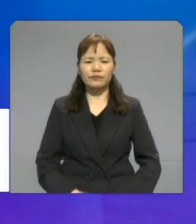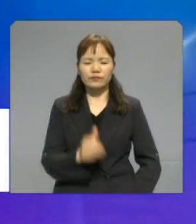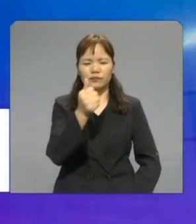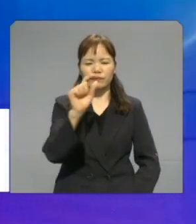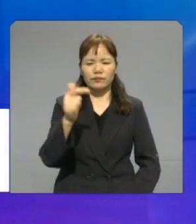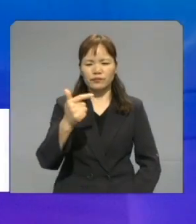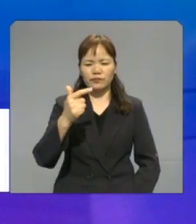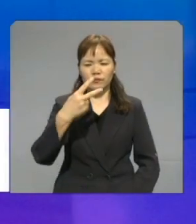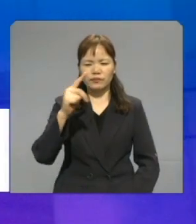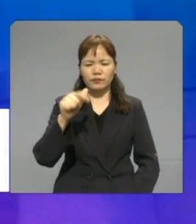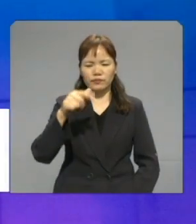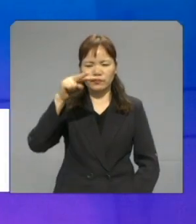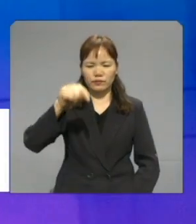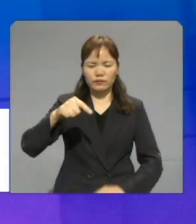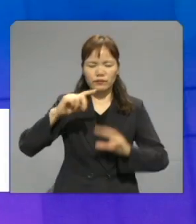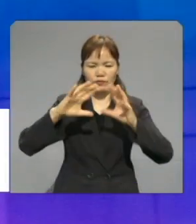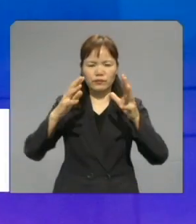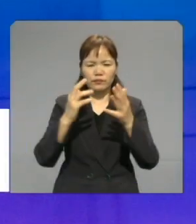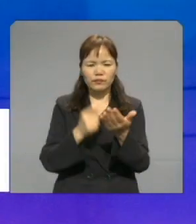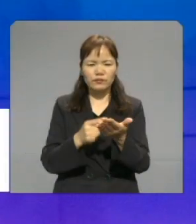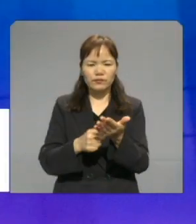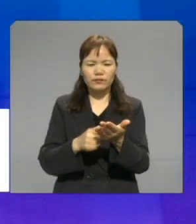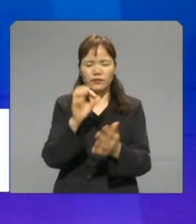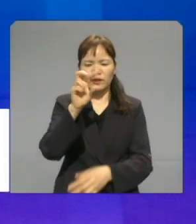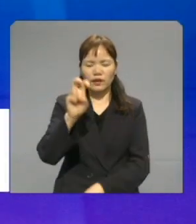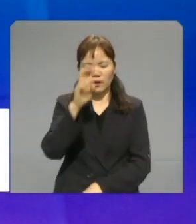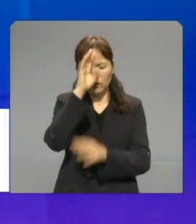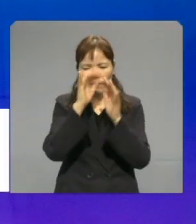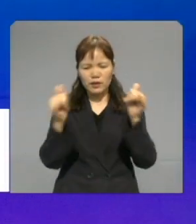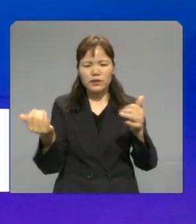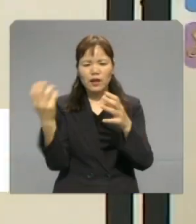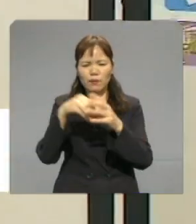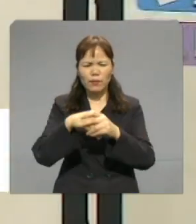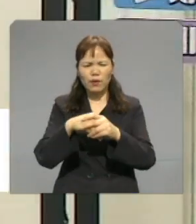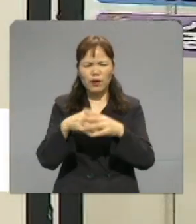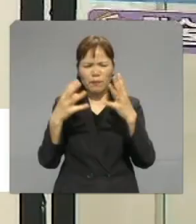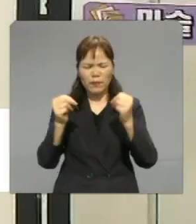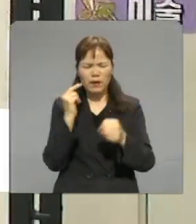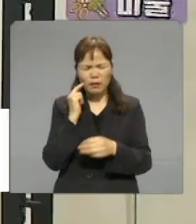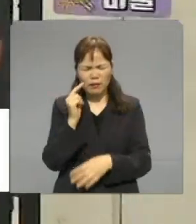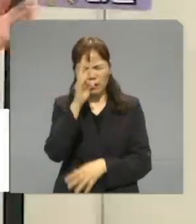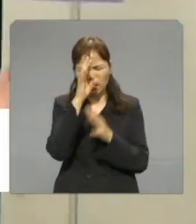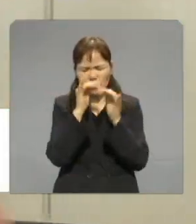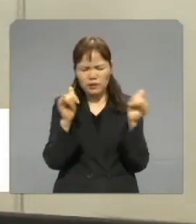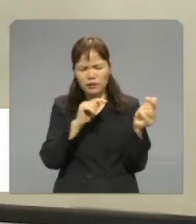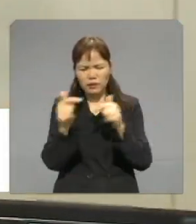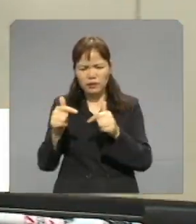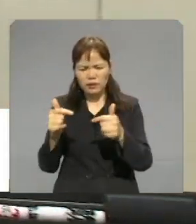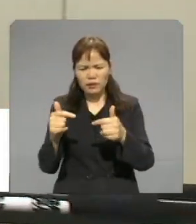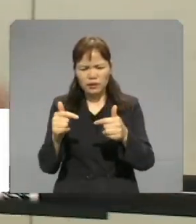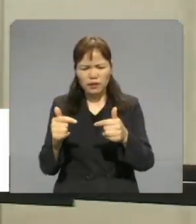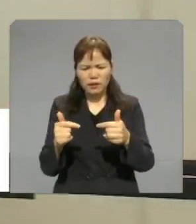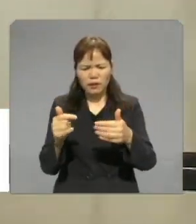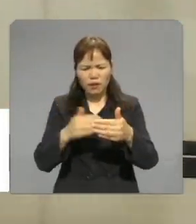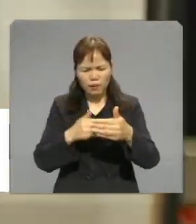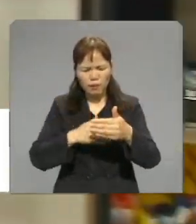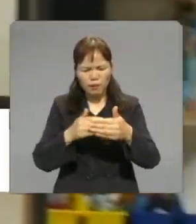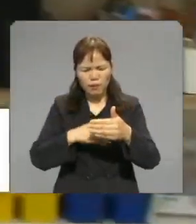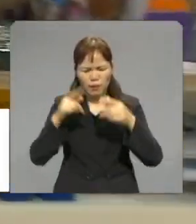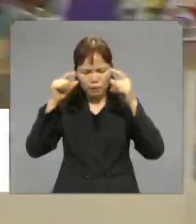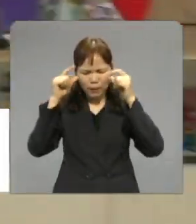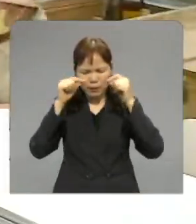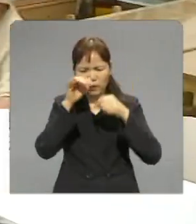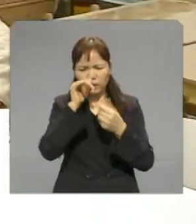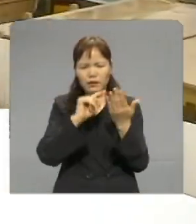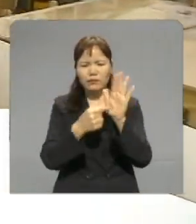한덕수 국무총리는 암 환자를 비롯한 많은 중증 응급 환자들이 불안함에 밤잠을 설치고 있다고 말했습니다.